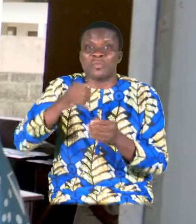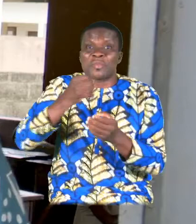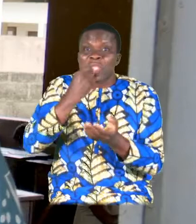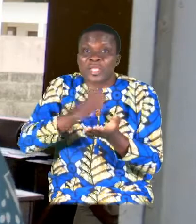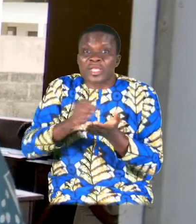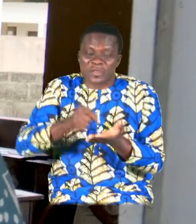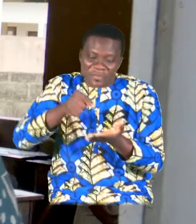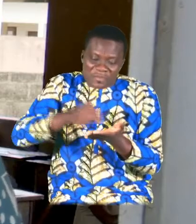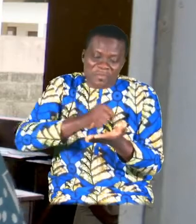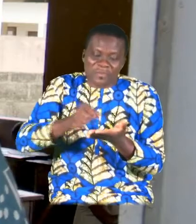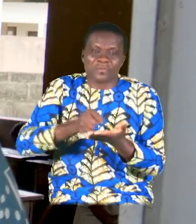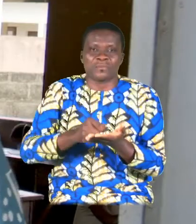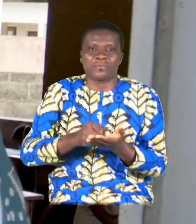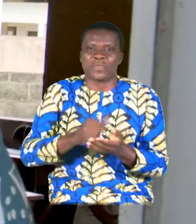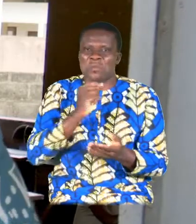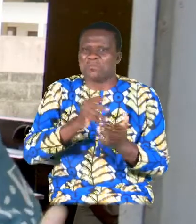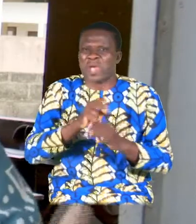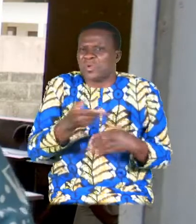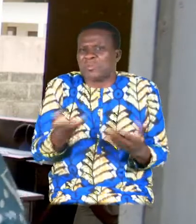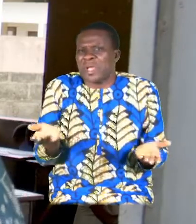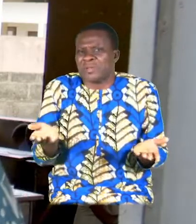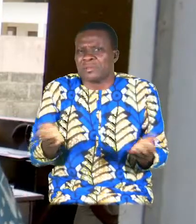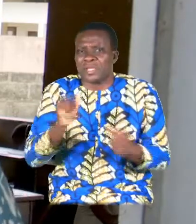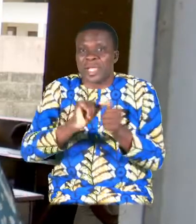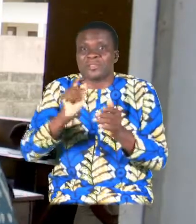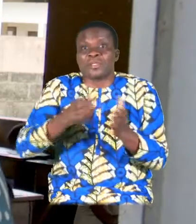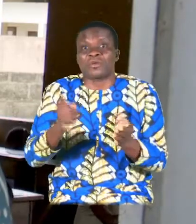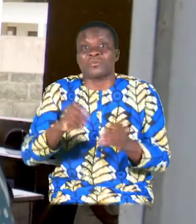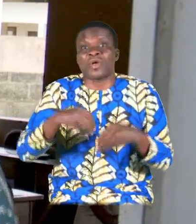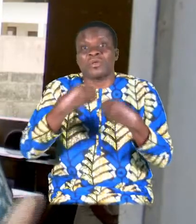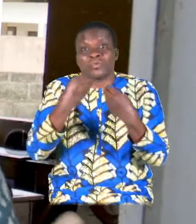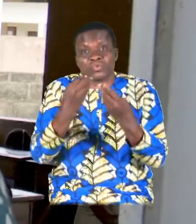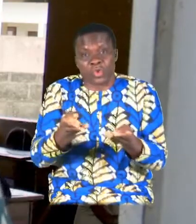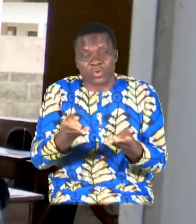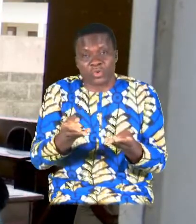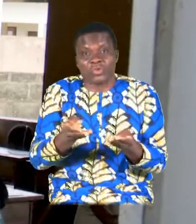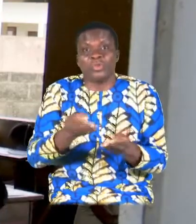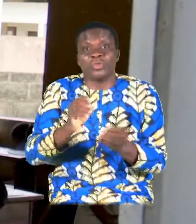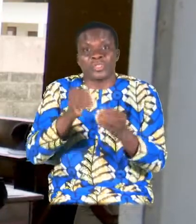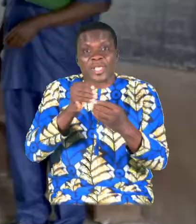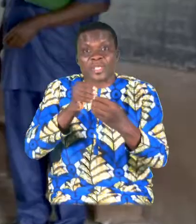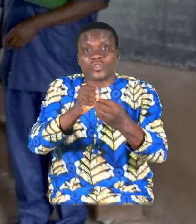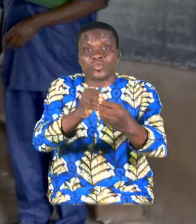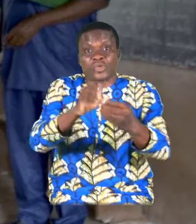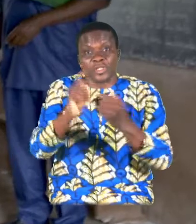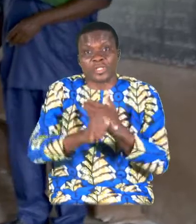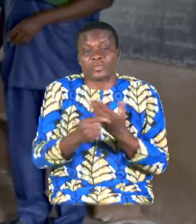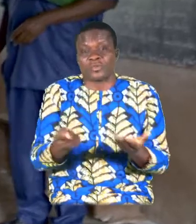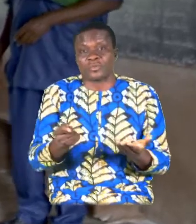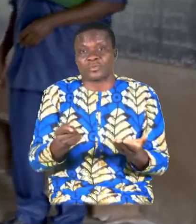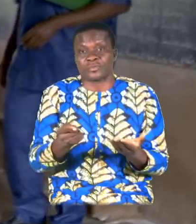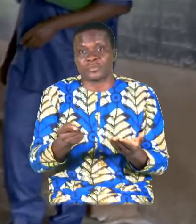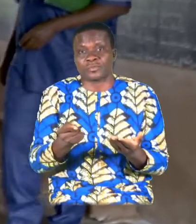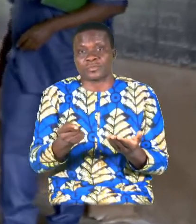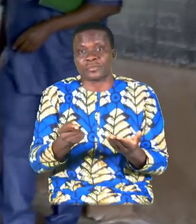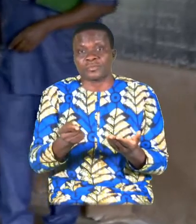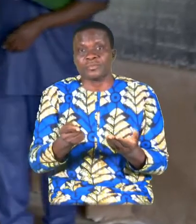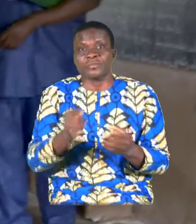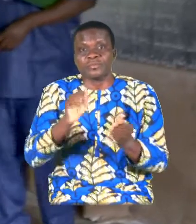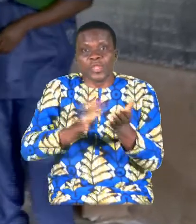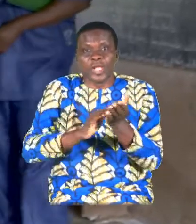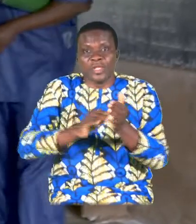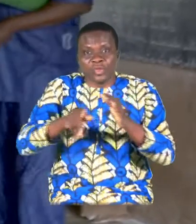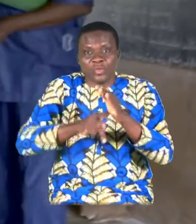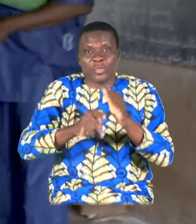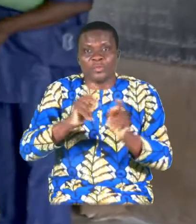voilà les anomalies que nous avons constatées. Et à chaque fois, nous donnons des orientations. À l'école